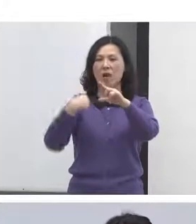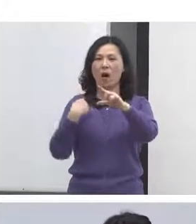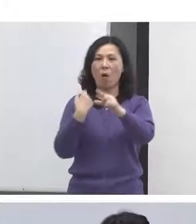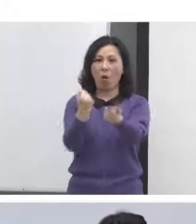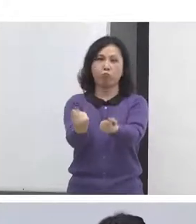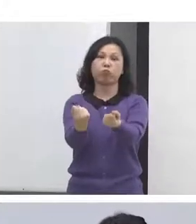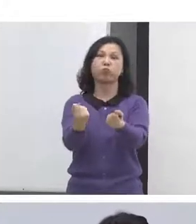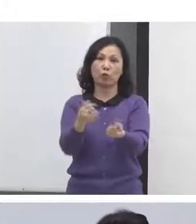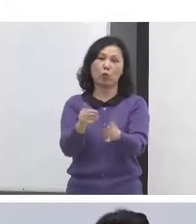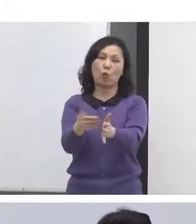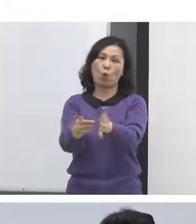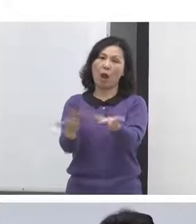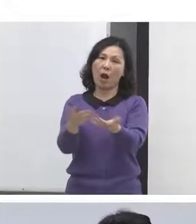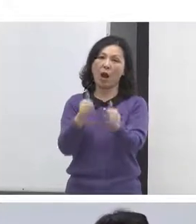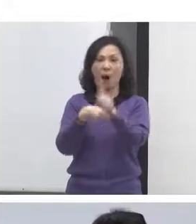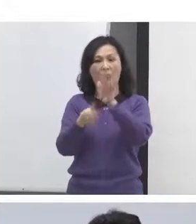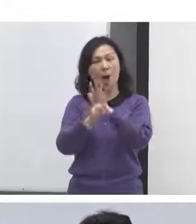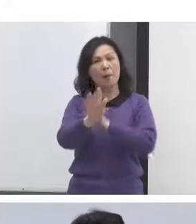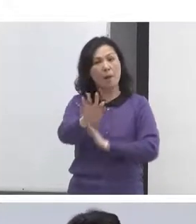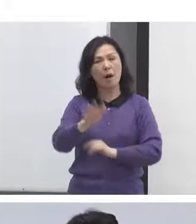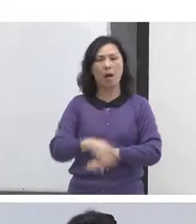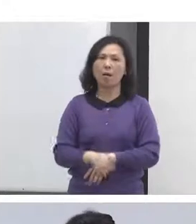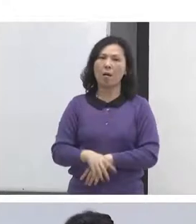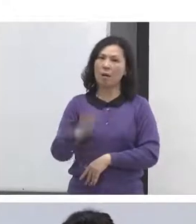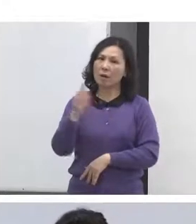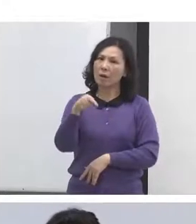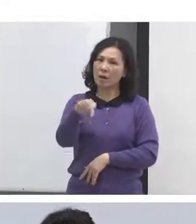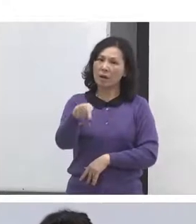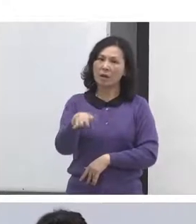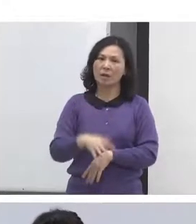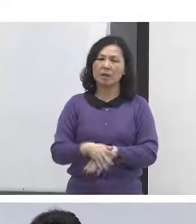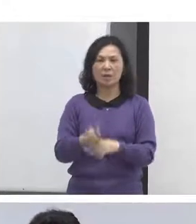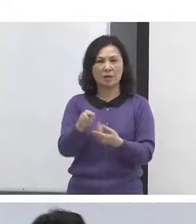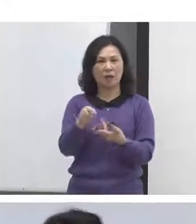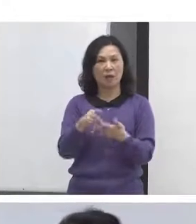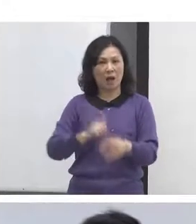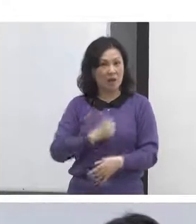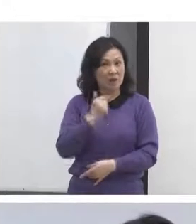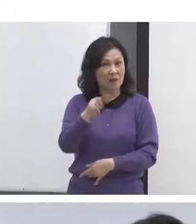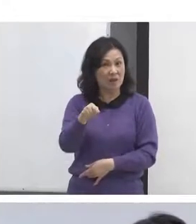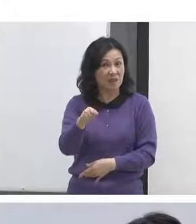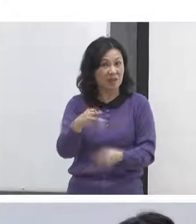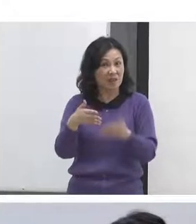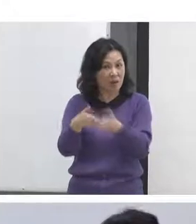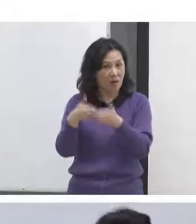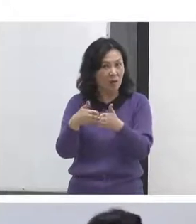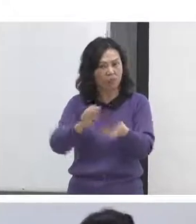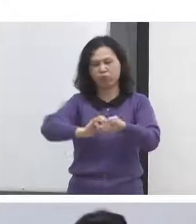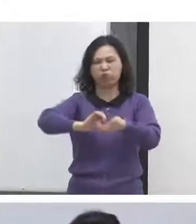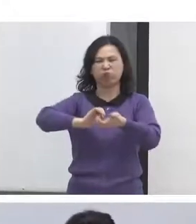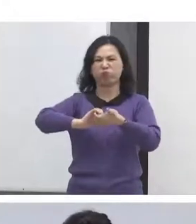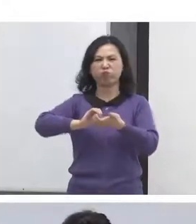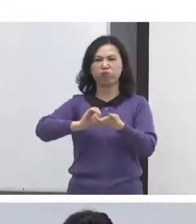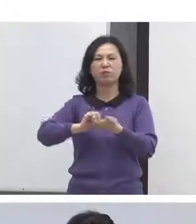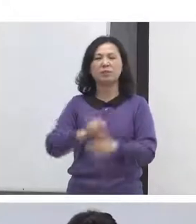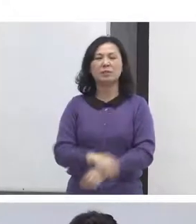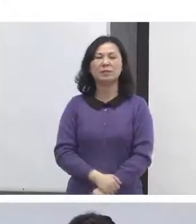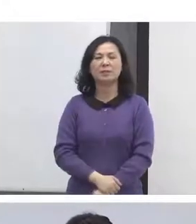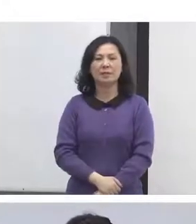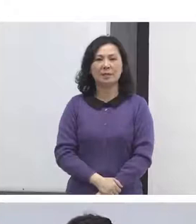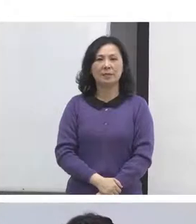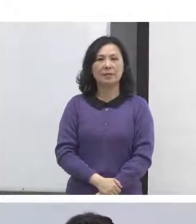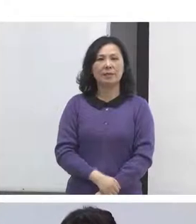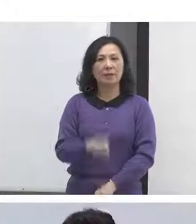不对？既然已经有代表，可是又不一定，因为他可能只是一个功能性的角色，对不对？好，那或者说大家，即使你是一个功能，就是即使你